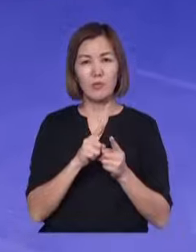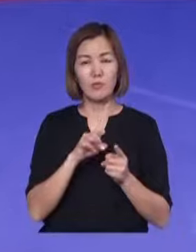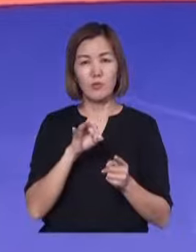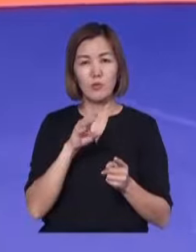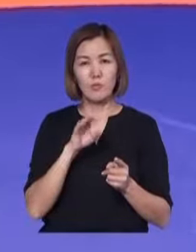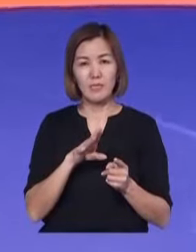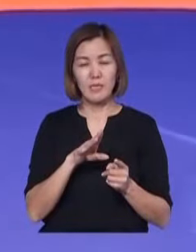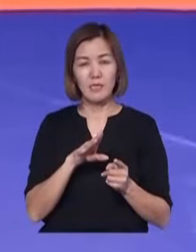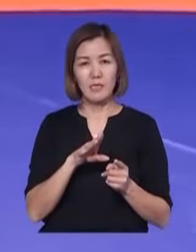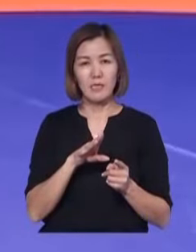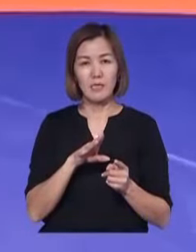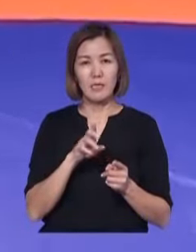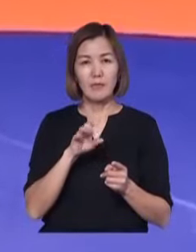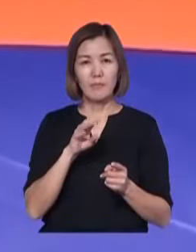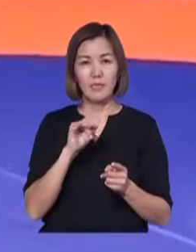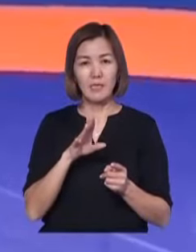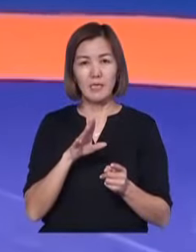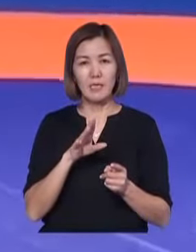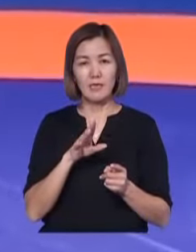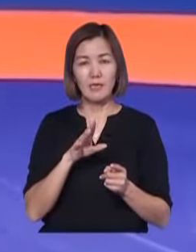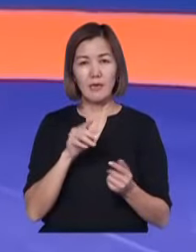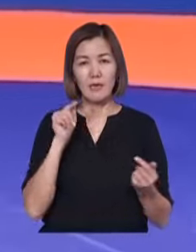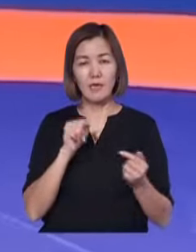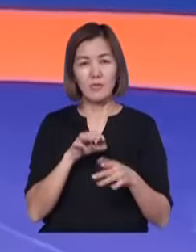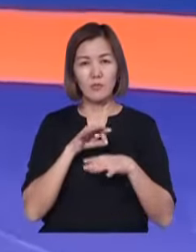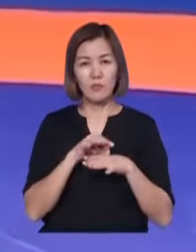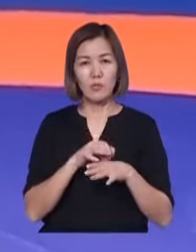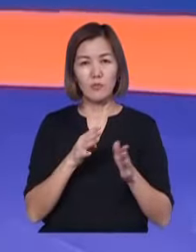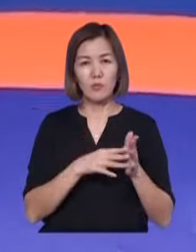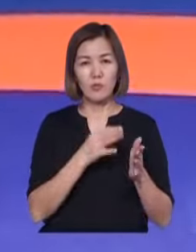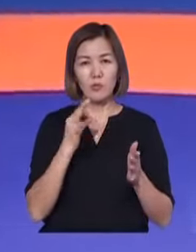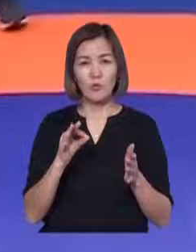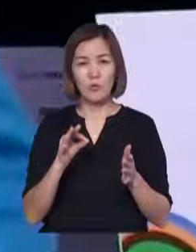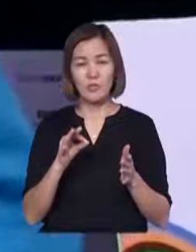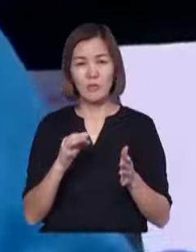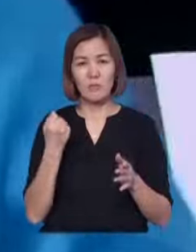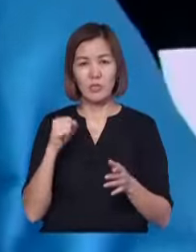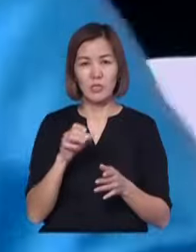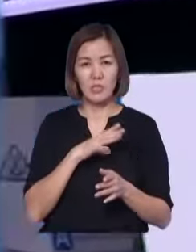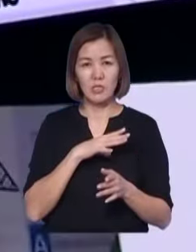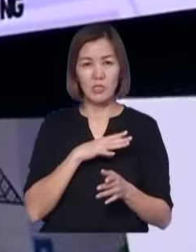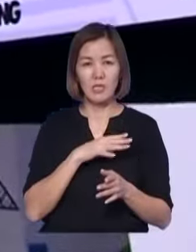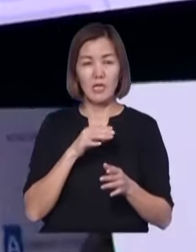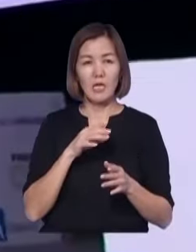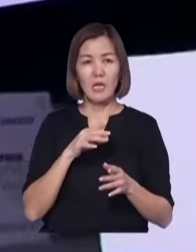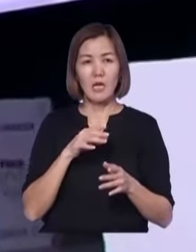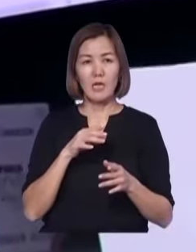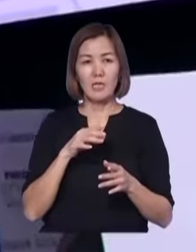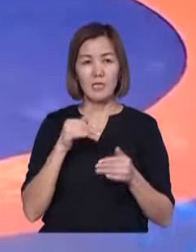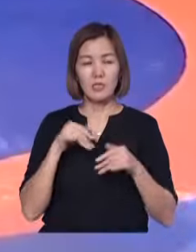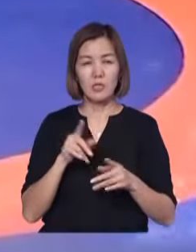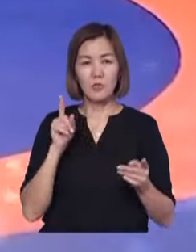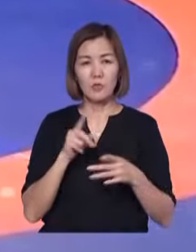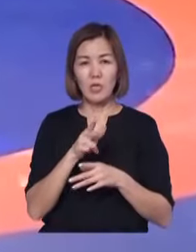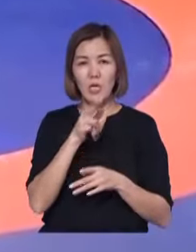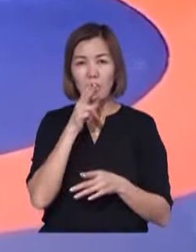белдесуін Түркменстан өкілі Базаргелді Изимовке қарсы өткізіп 9-0 есебімен жеңіске жетті. Ал шешуші белдесуде корей спортшысы